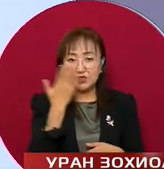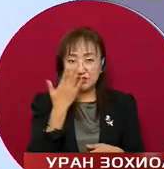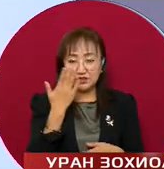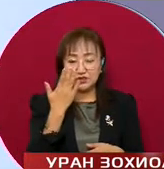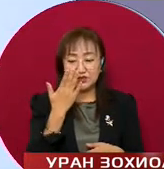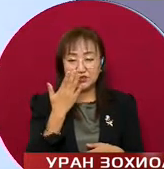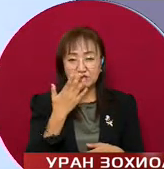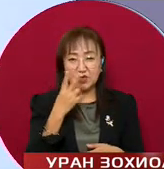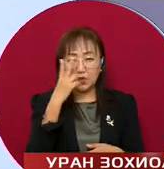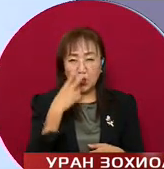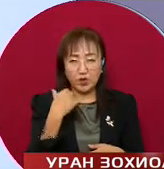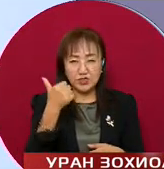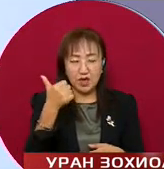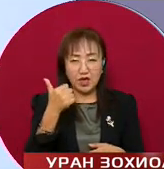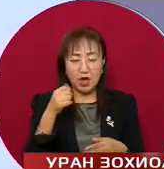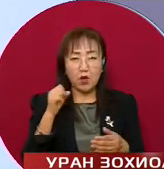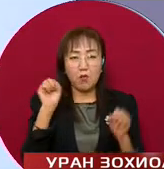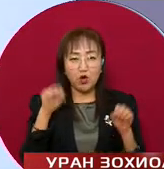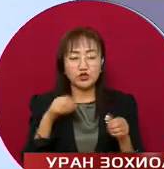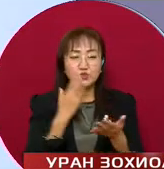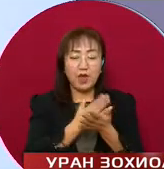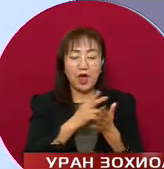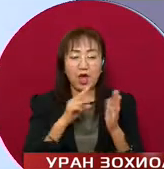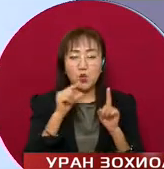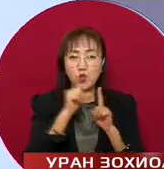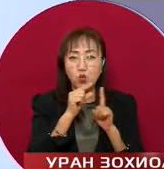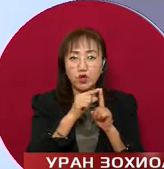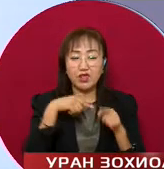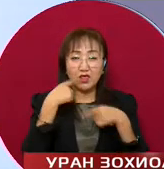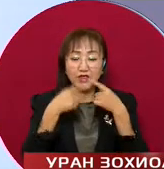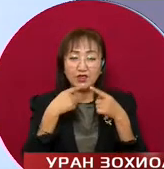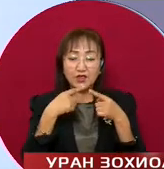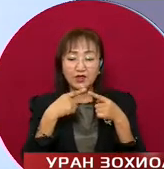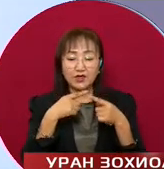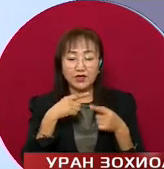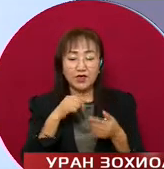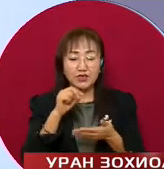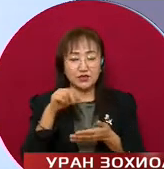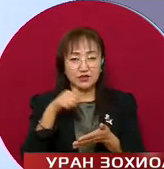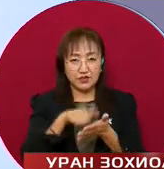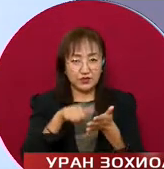зохиолыг уран сайхан болгож байгаа үг хэллэг уран дүрслэлийг тэмдэглээрэй хүүхдүүдээ.